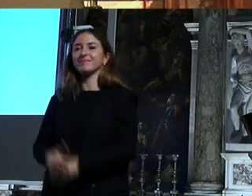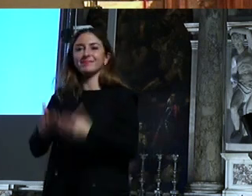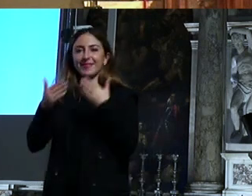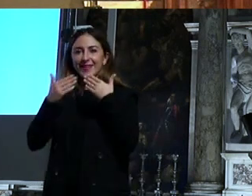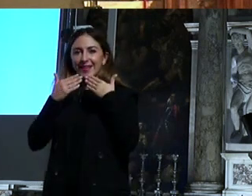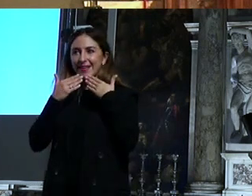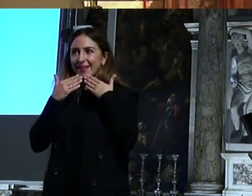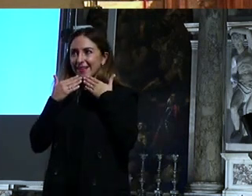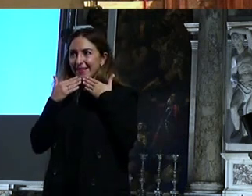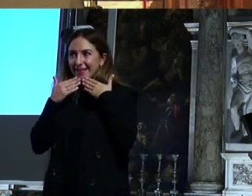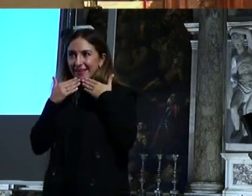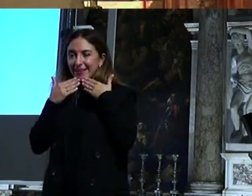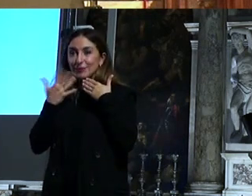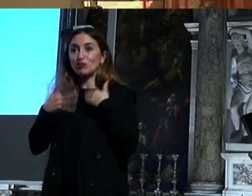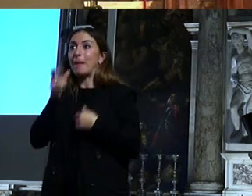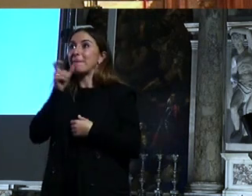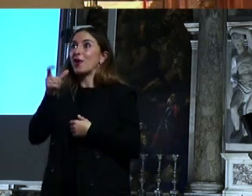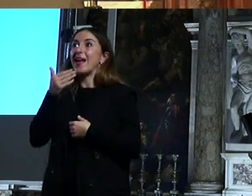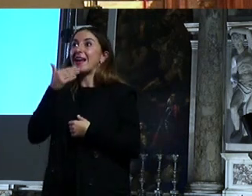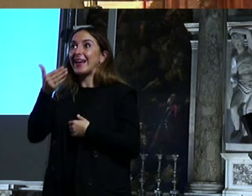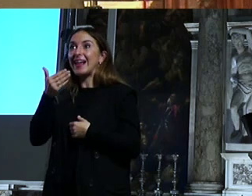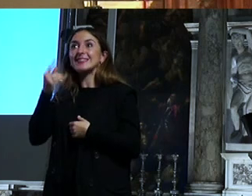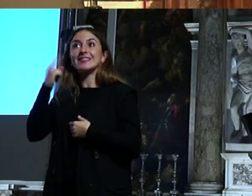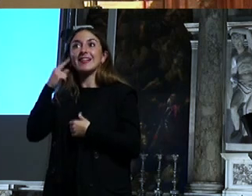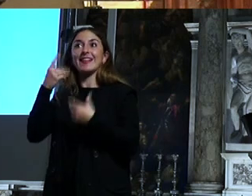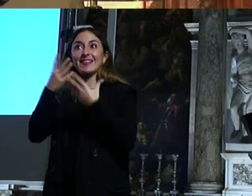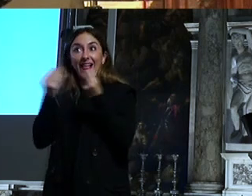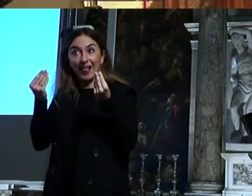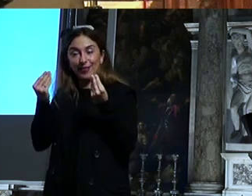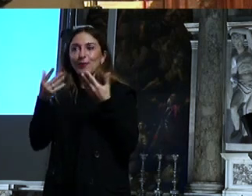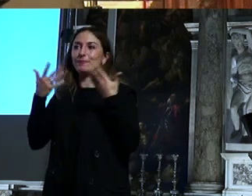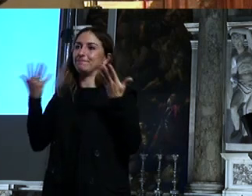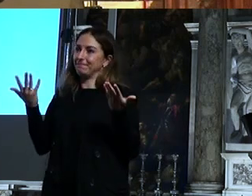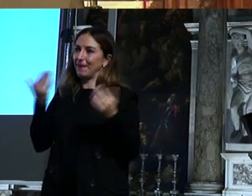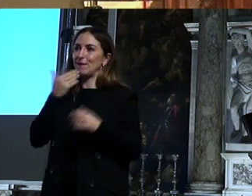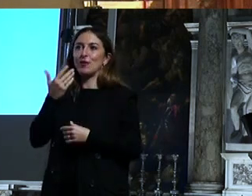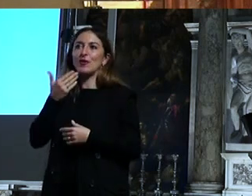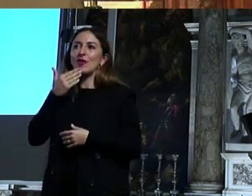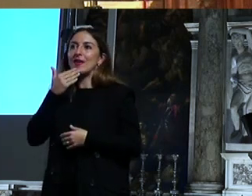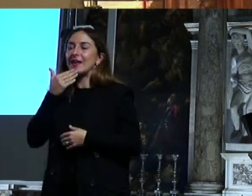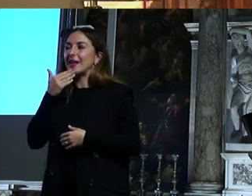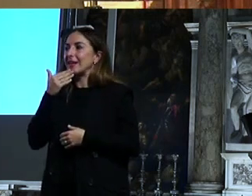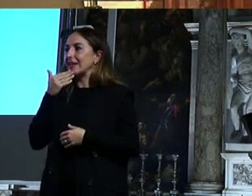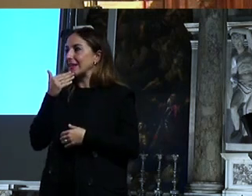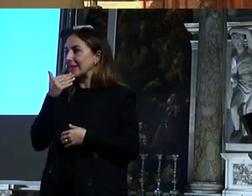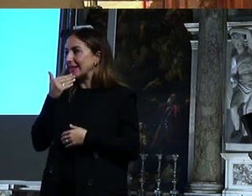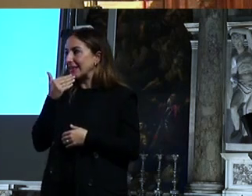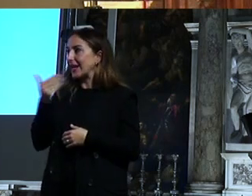Grazie, l'abbiamo sentito tanto e forse io devo ringraziare tutti senza nominarvi.